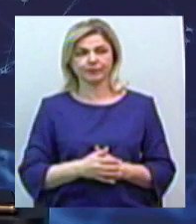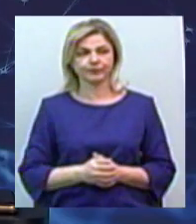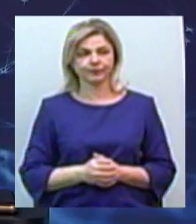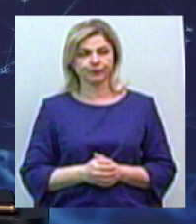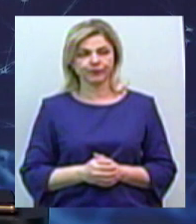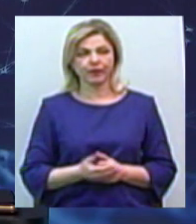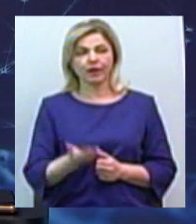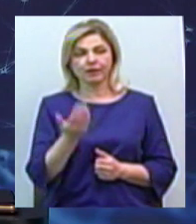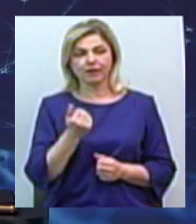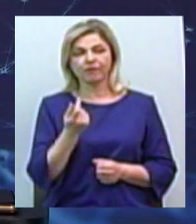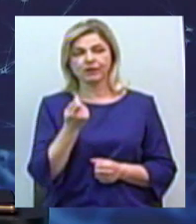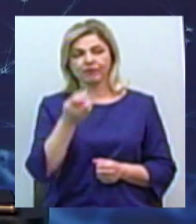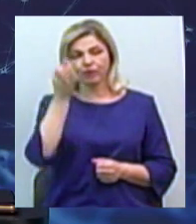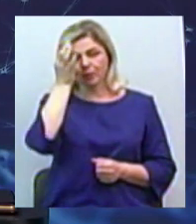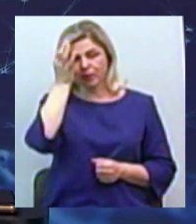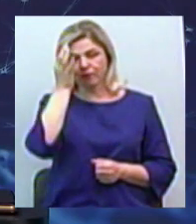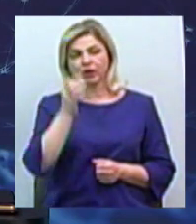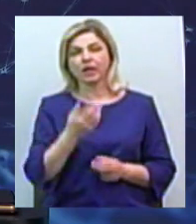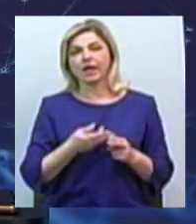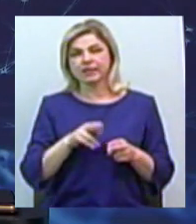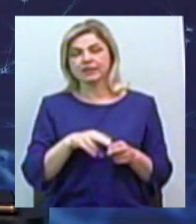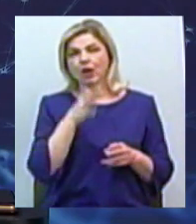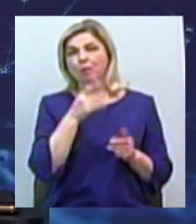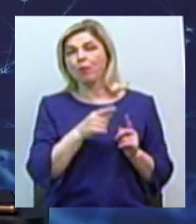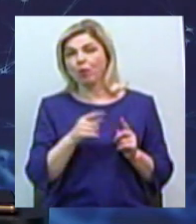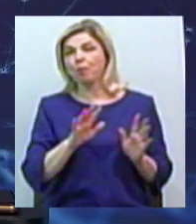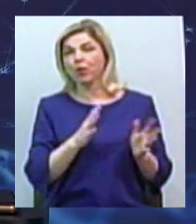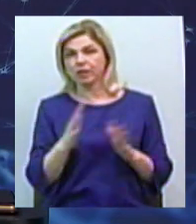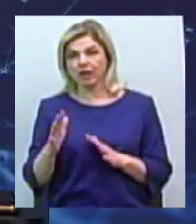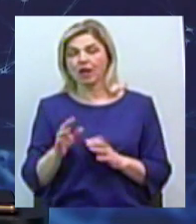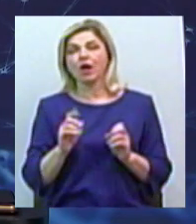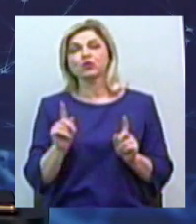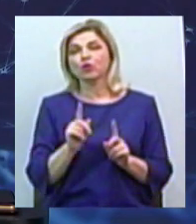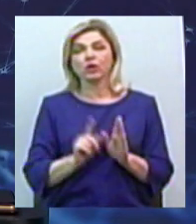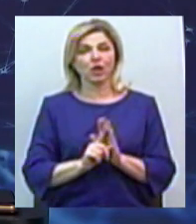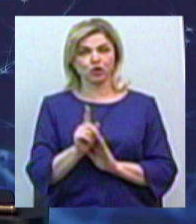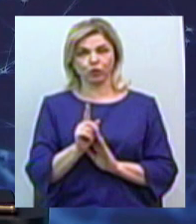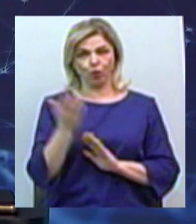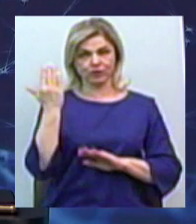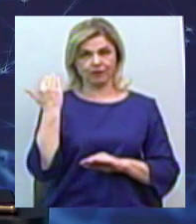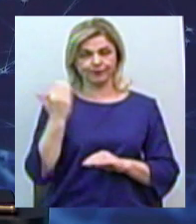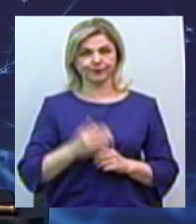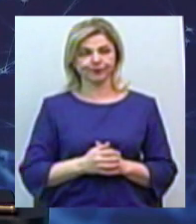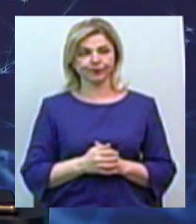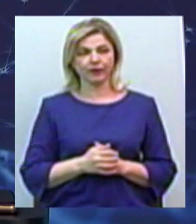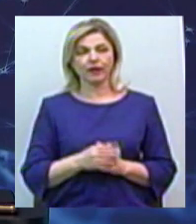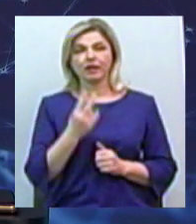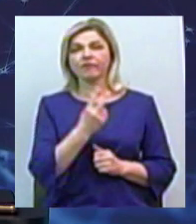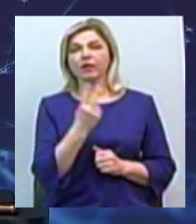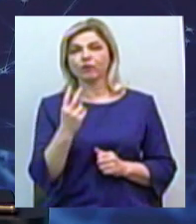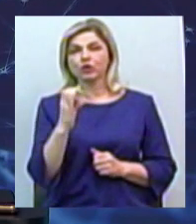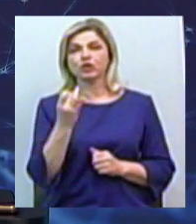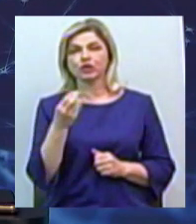ті події. Да, відповідно, з чого це почалося, коли це все почалося. Ну, по-перше, у нас 22